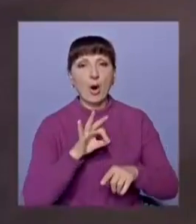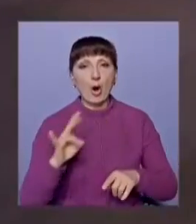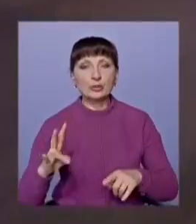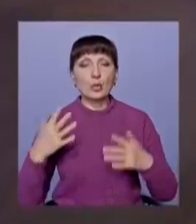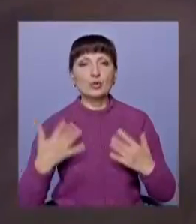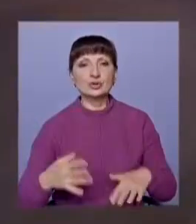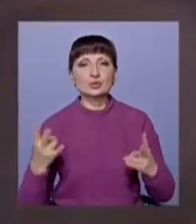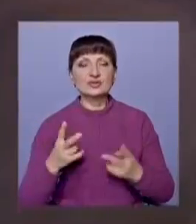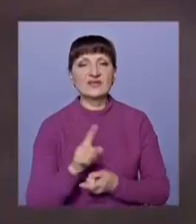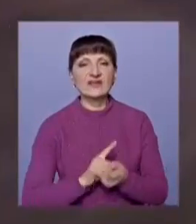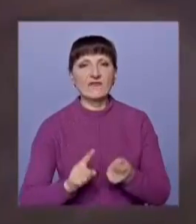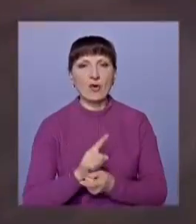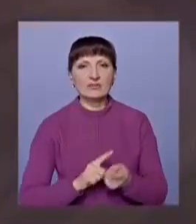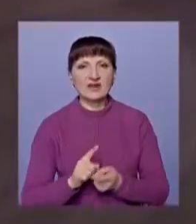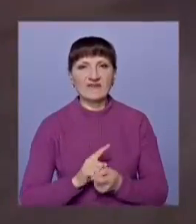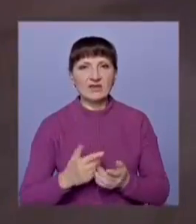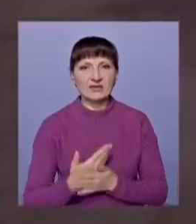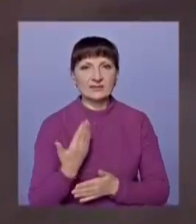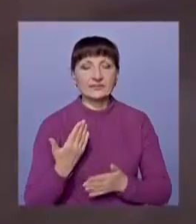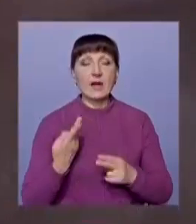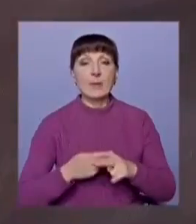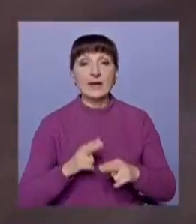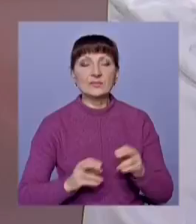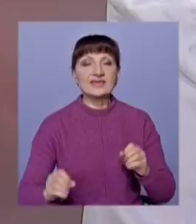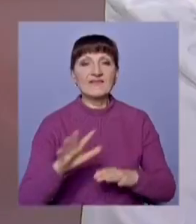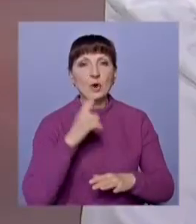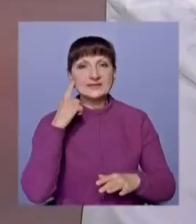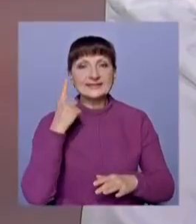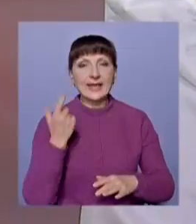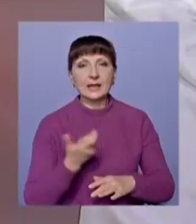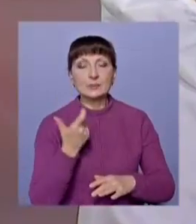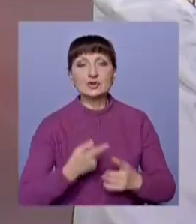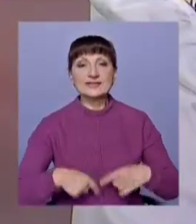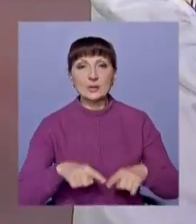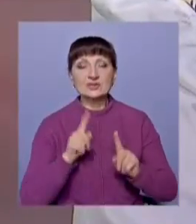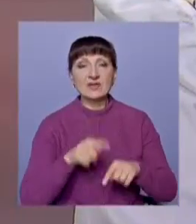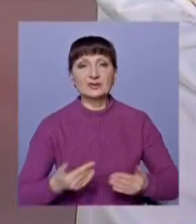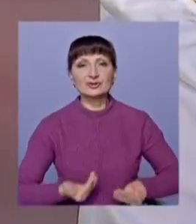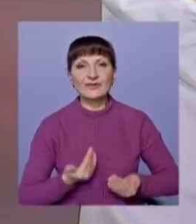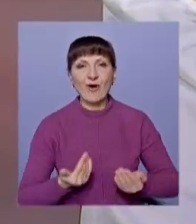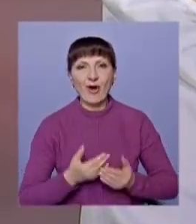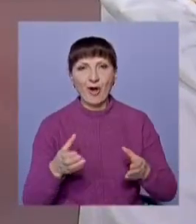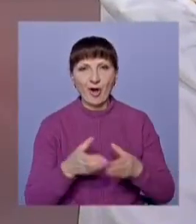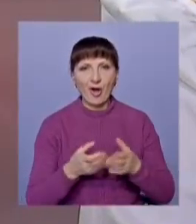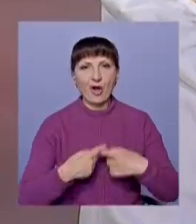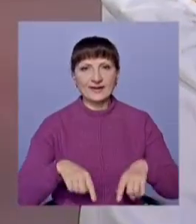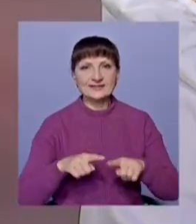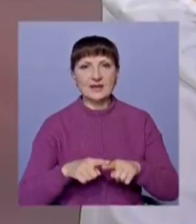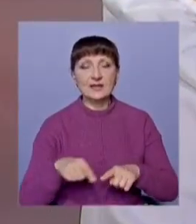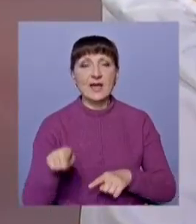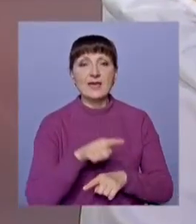уже нуждаются в реформировании. Да? Поэтому Евразийский экономический союз – это также живое образование. Вот, и